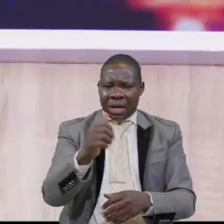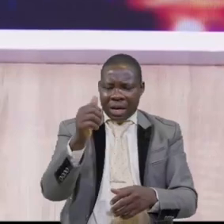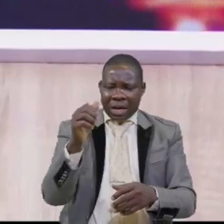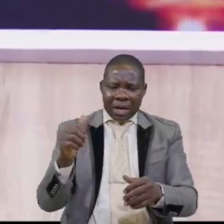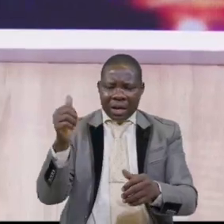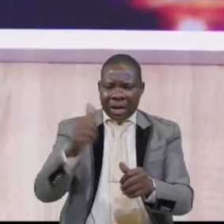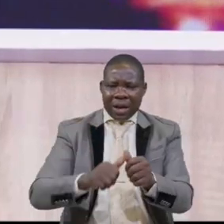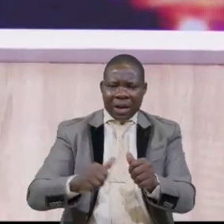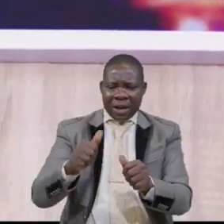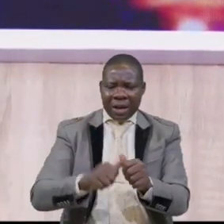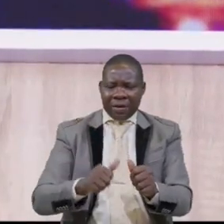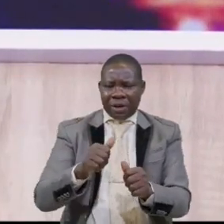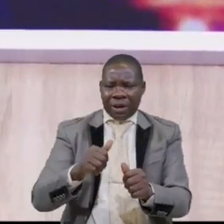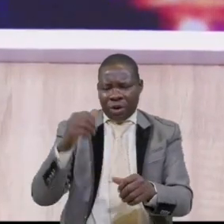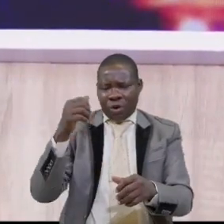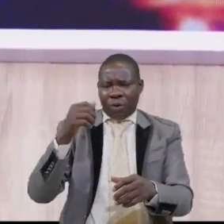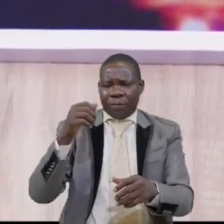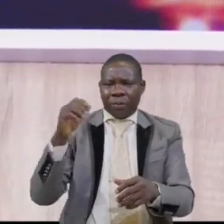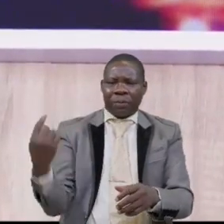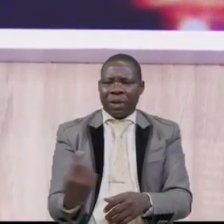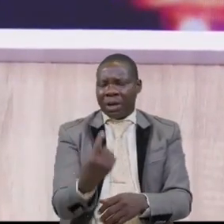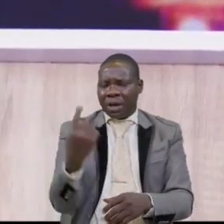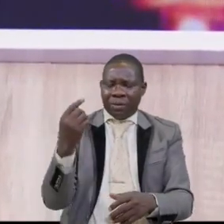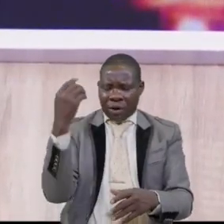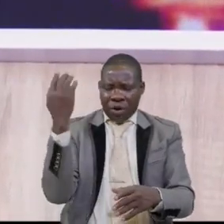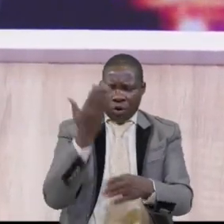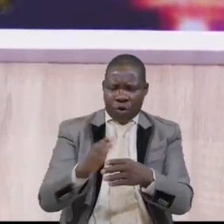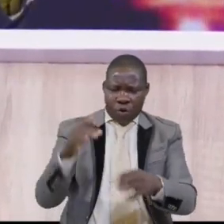il y a un qui est plus élevé que